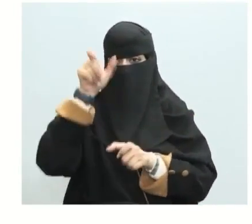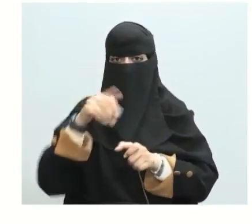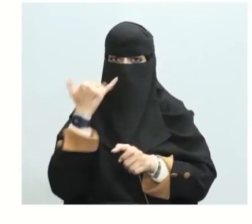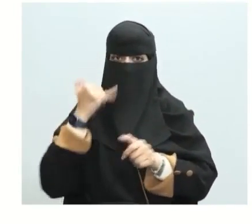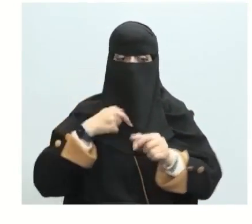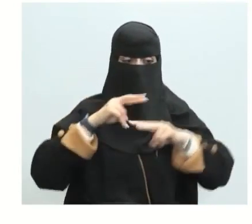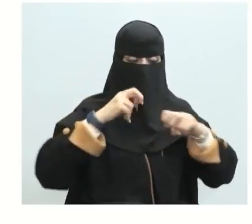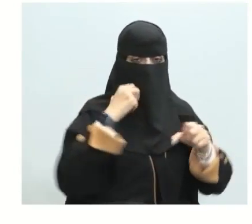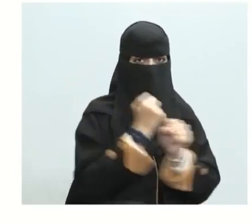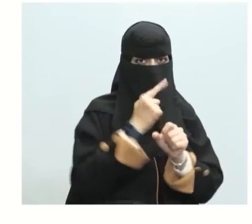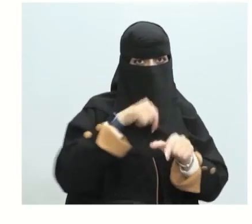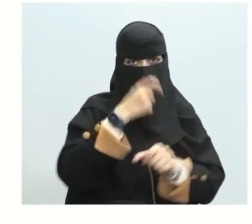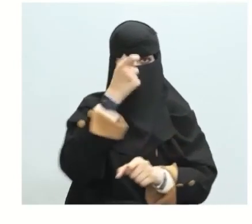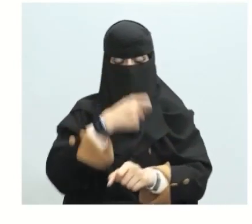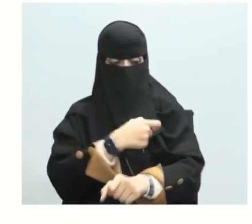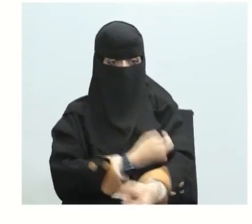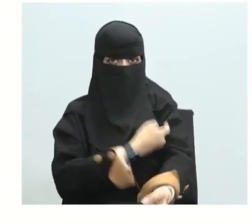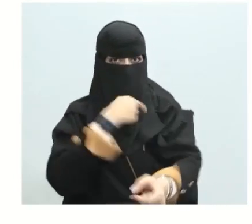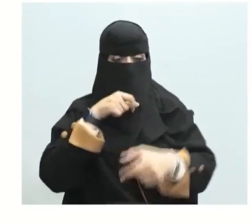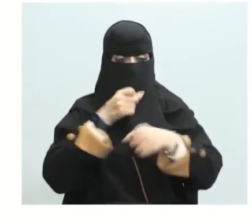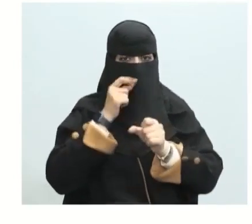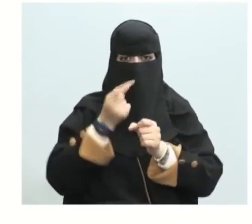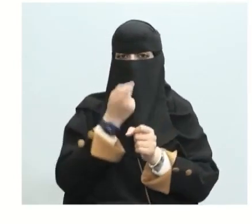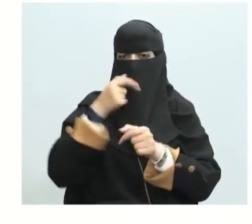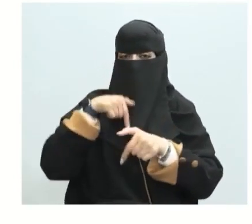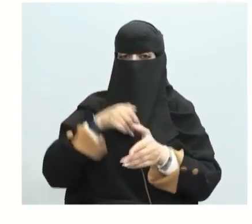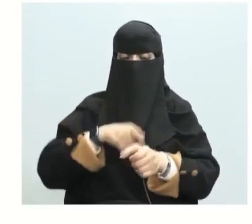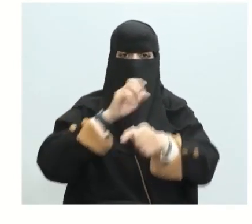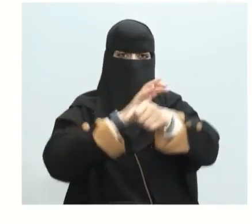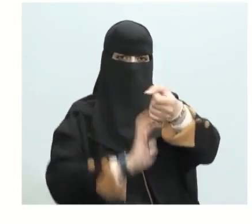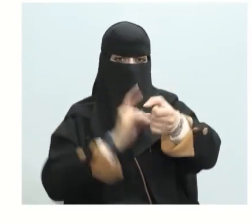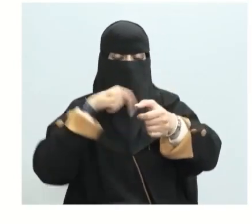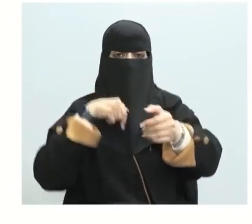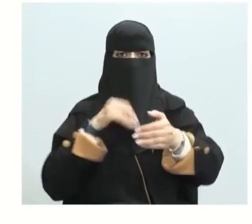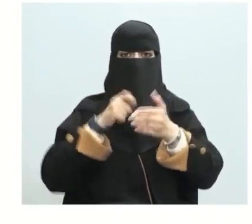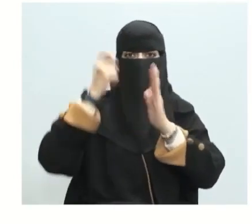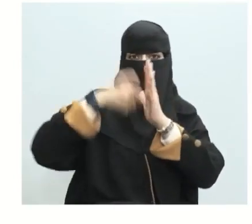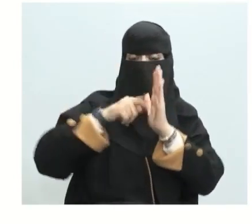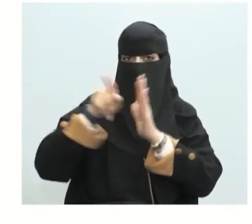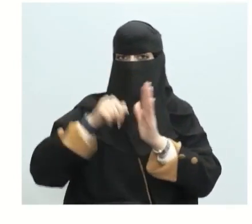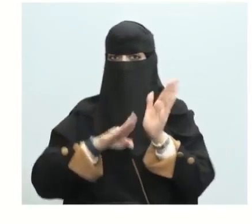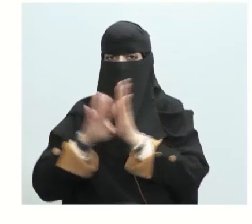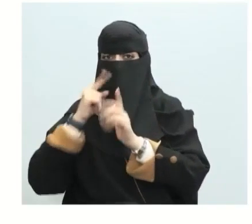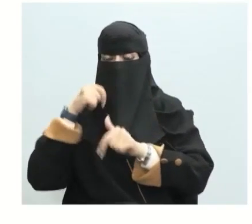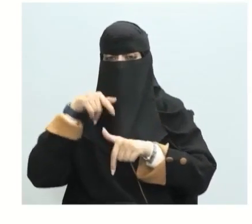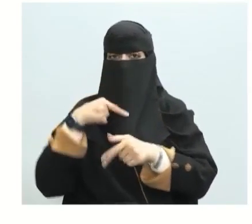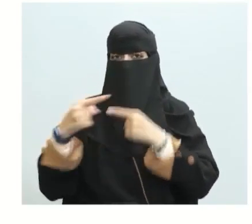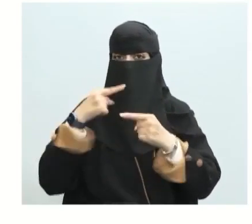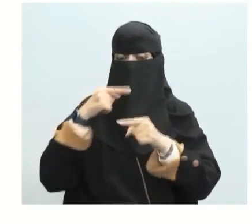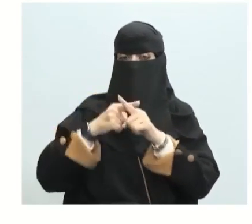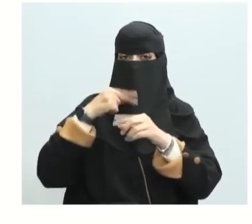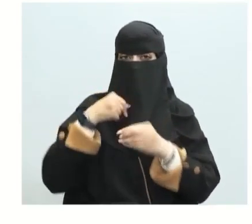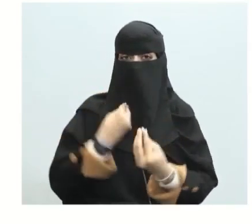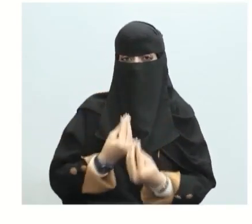تبحث عن وظيفه او كنت طبيبا تعالج المرضى او محاميا للدفاع على المظلومين فان حديثك اللبق يمكن ان